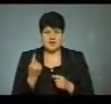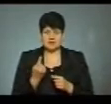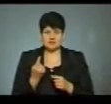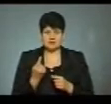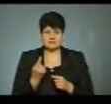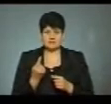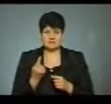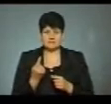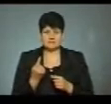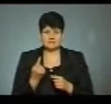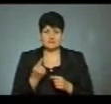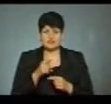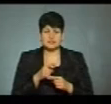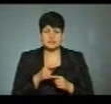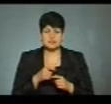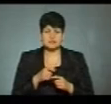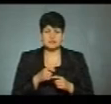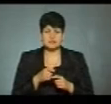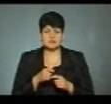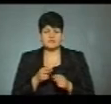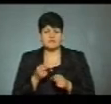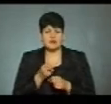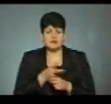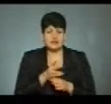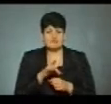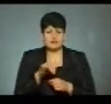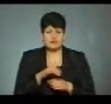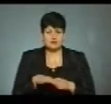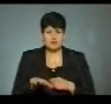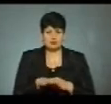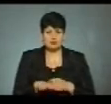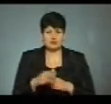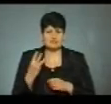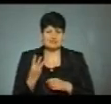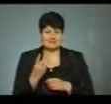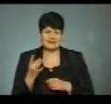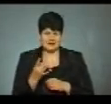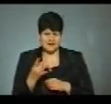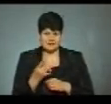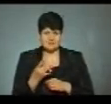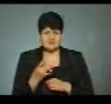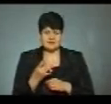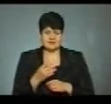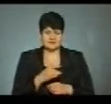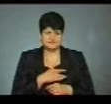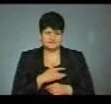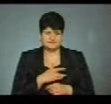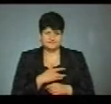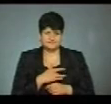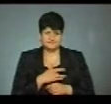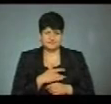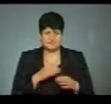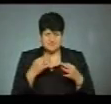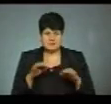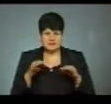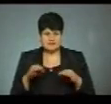їх то вони нас гонили до Європейської площі, але все ж таки тричі з запалом в серцях ми якби